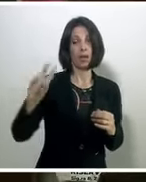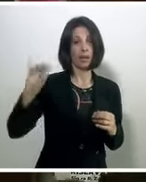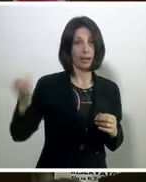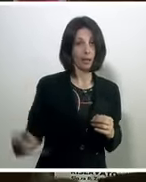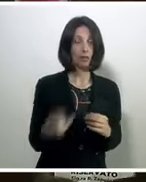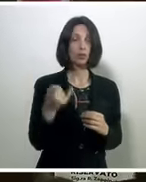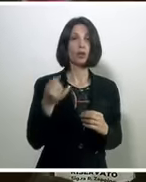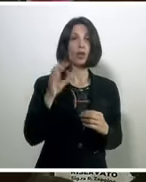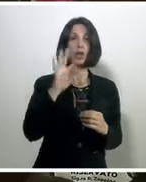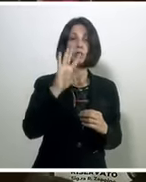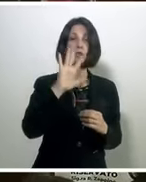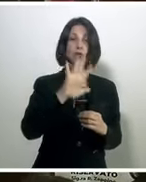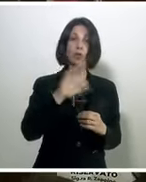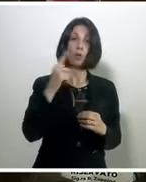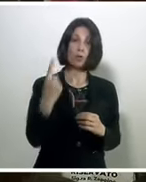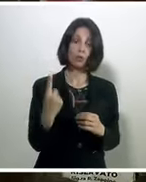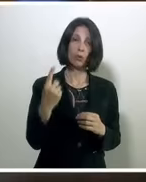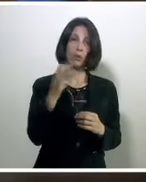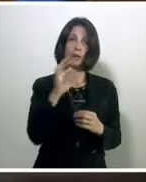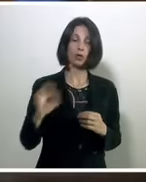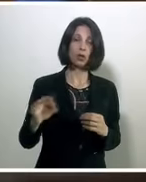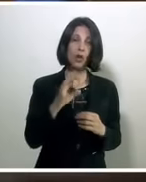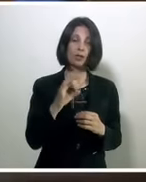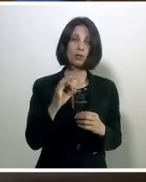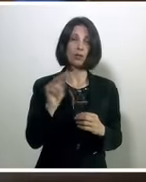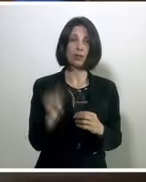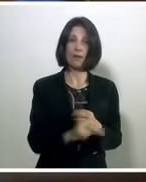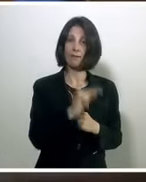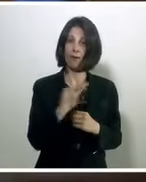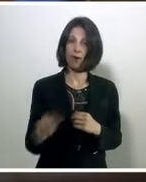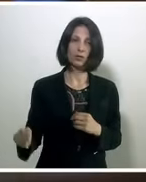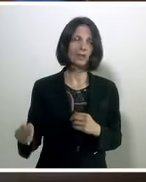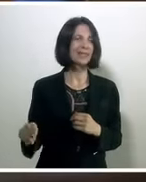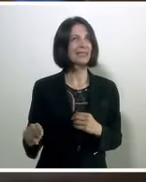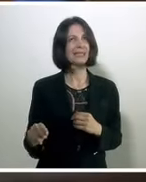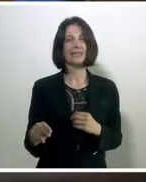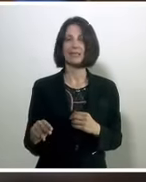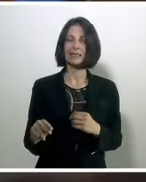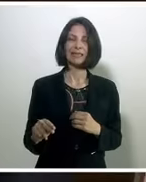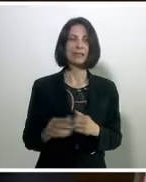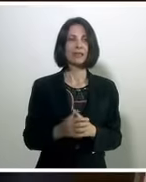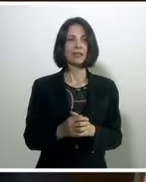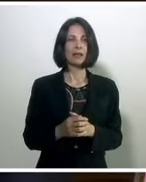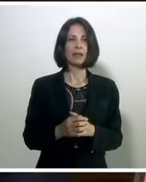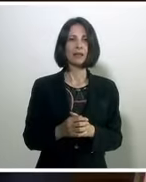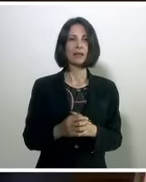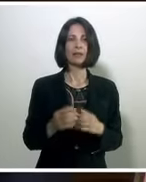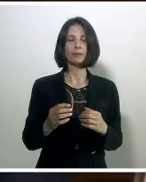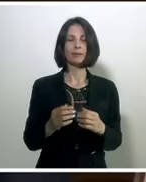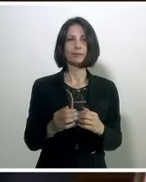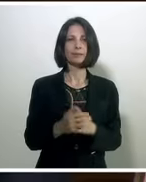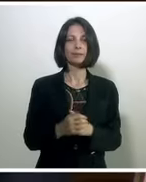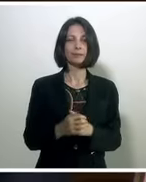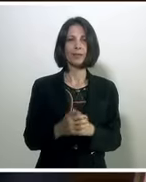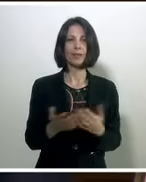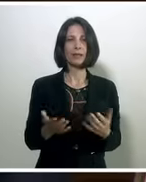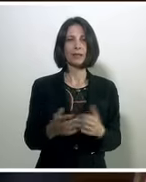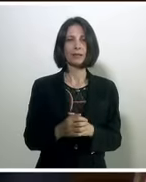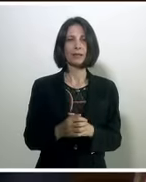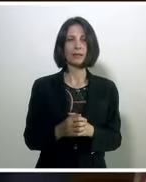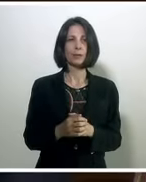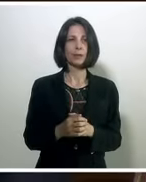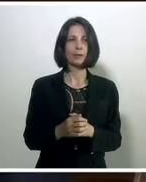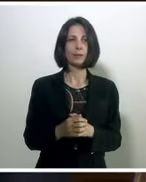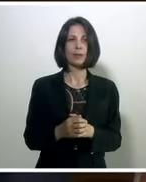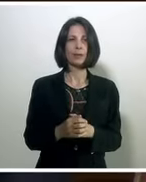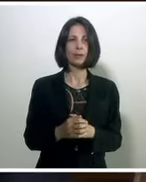questo fatto garantirebbe la sopravvivenza e l'opera di un governo che fosse l'espressione di tale 51% pertanto nonostante un trend